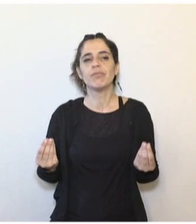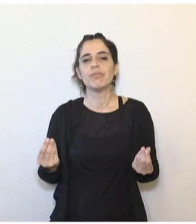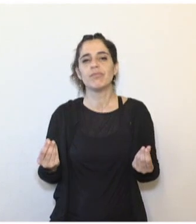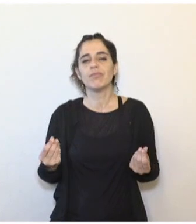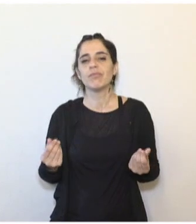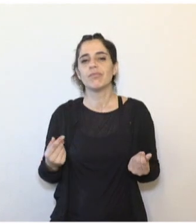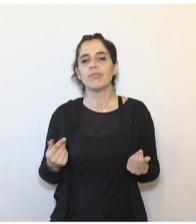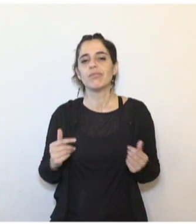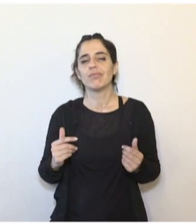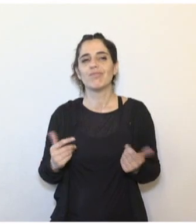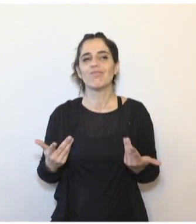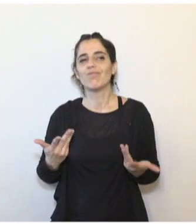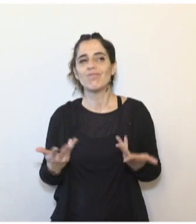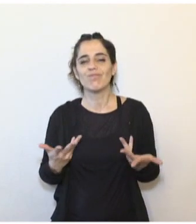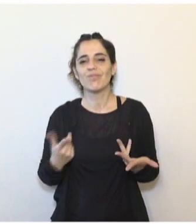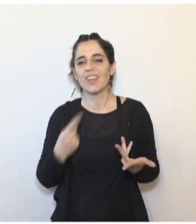en valoracions en aquest sentit.